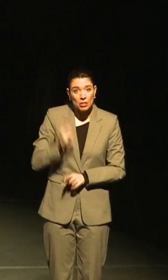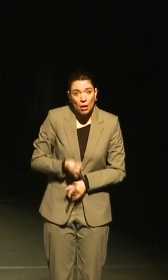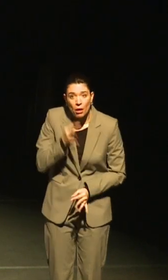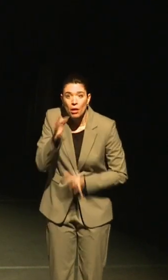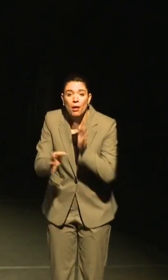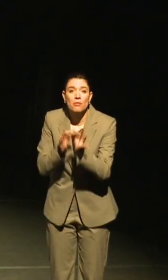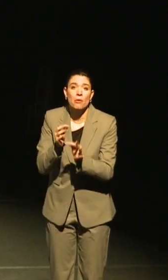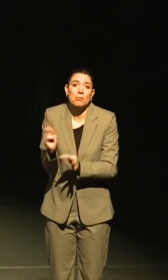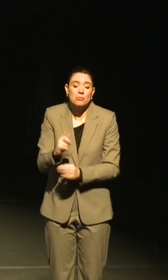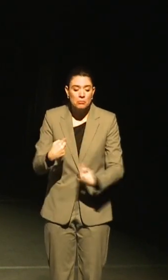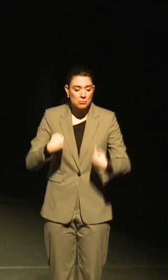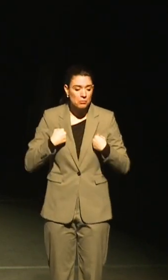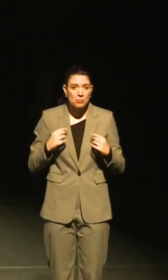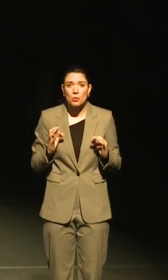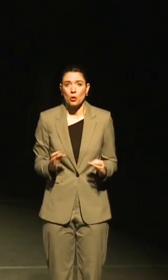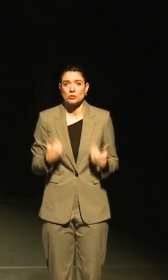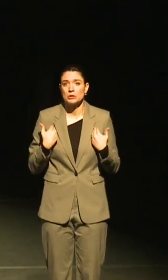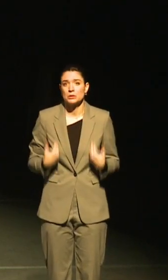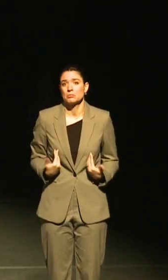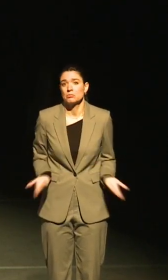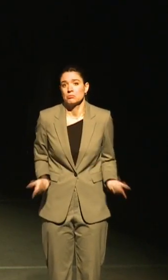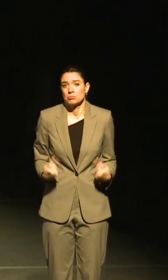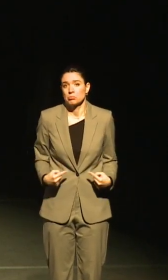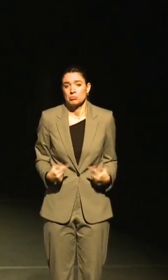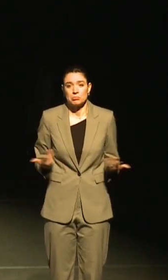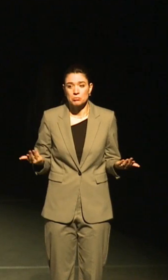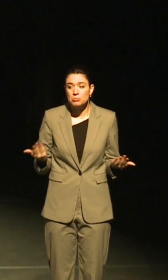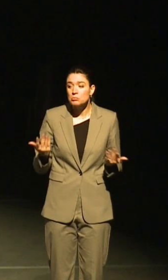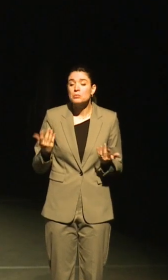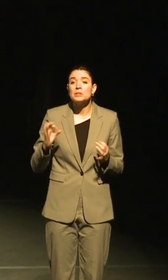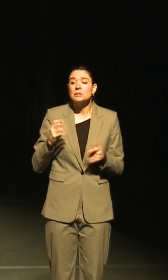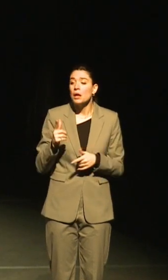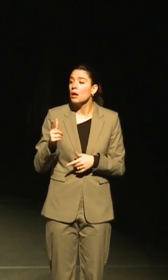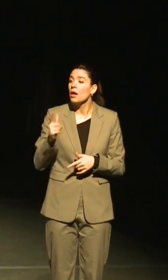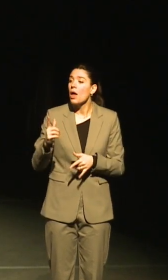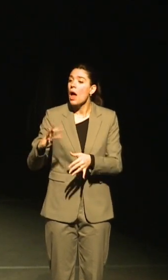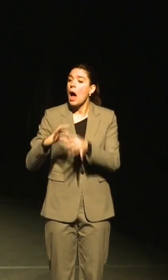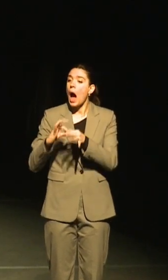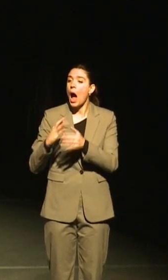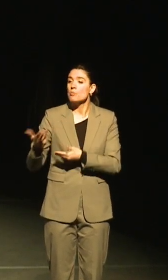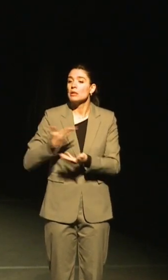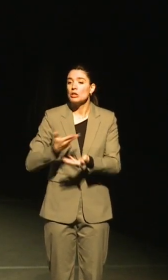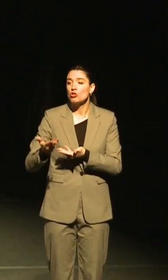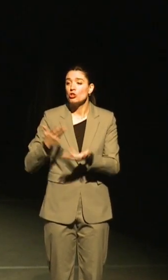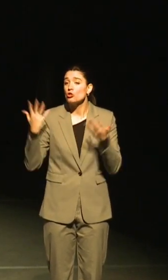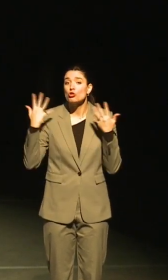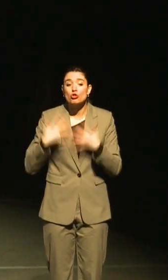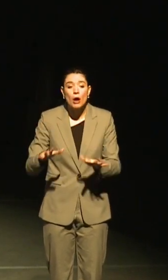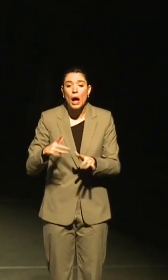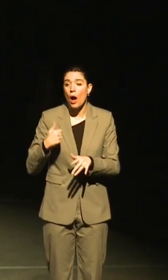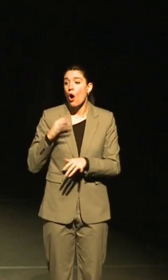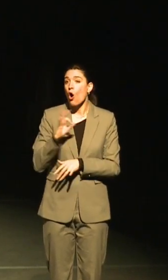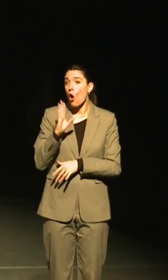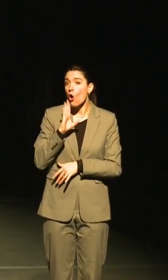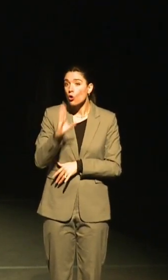io sono io e se sono stata come dire tua amica o consulente fino all'altro ieri il fatto che sia entrata